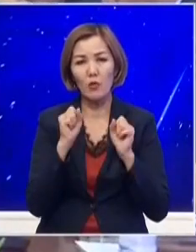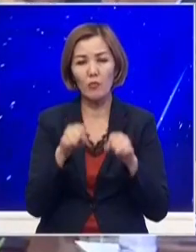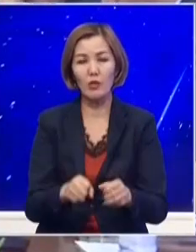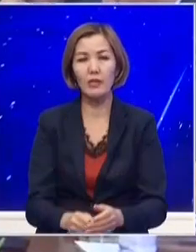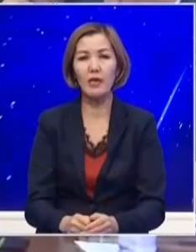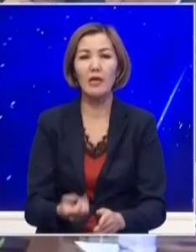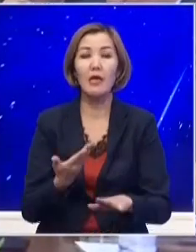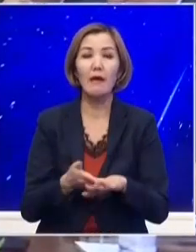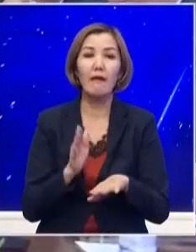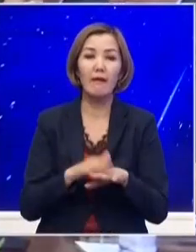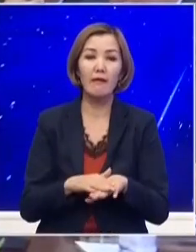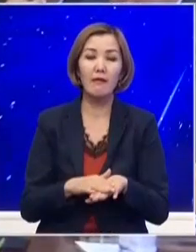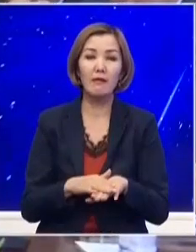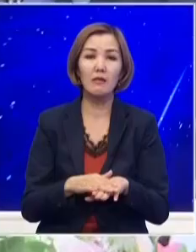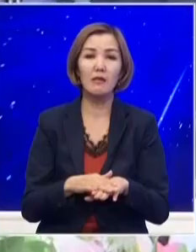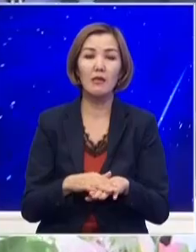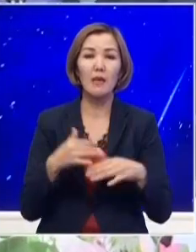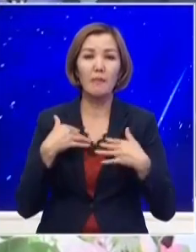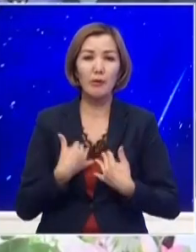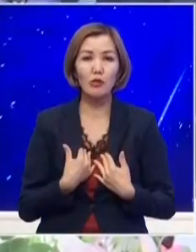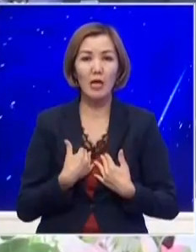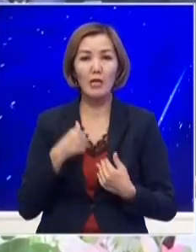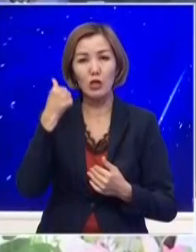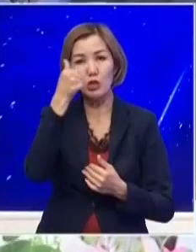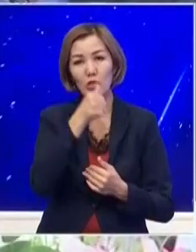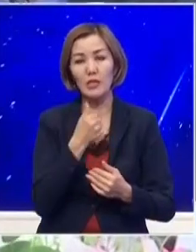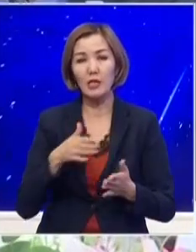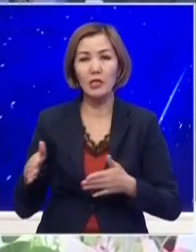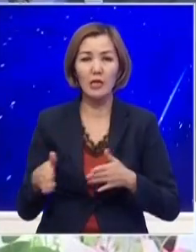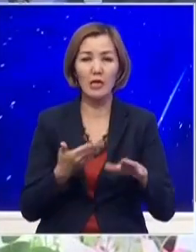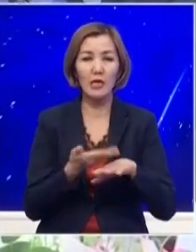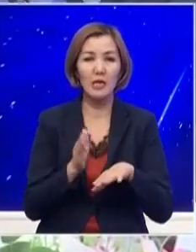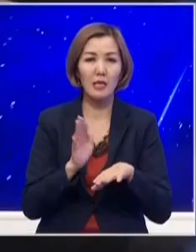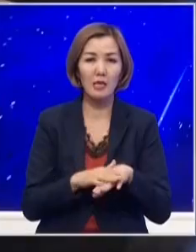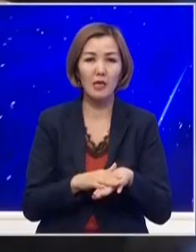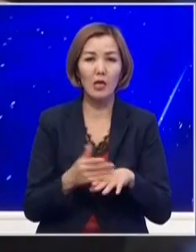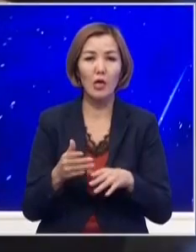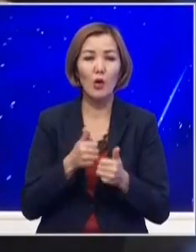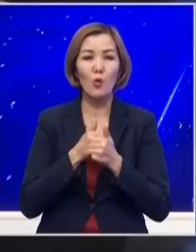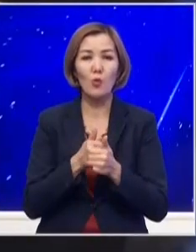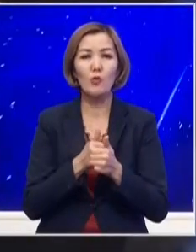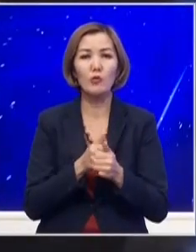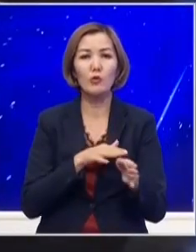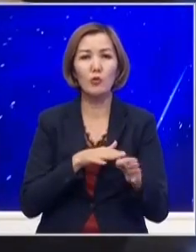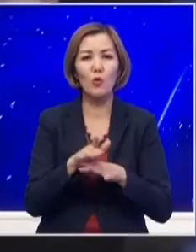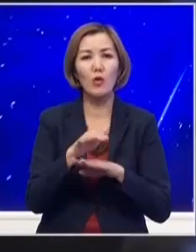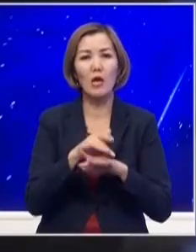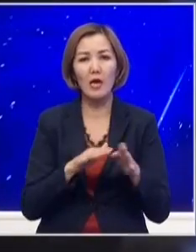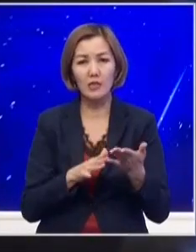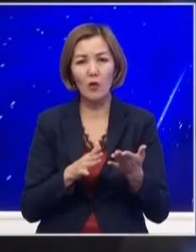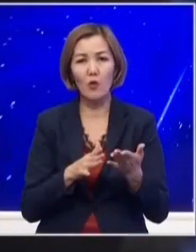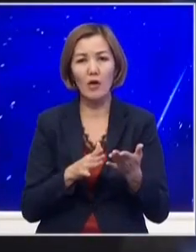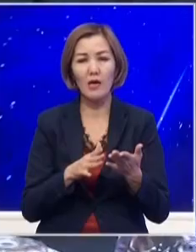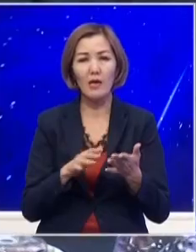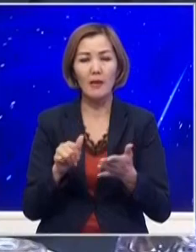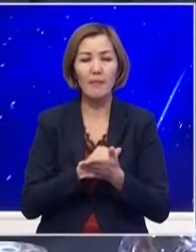мен азапты жолдар тарих сабағы атты бұл конференция аясында саяси қуғын-сүргін құрбандарын толық анықтау мен ақтау туралы